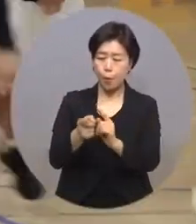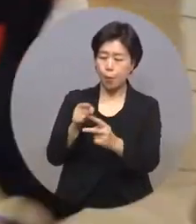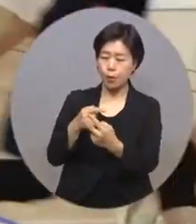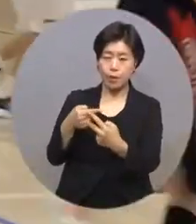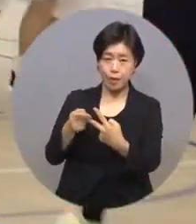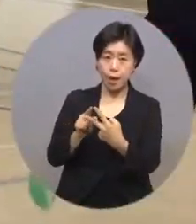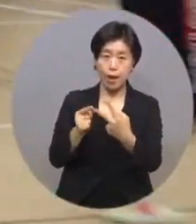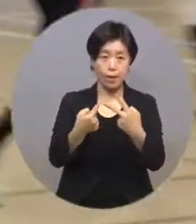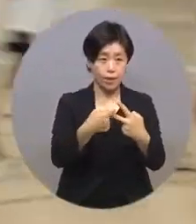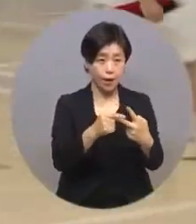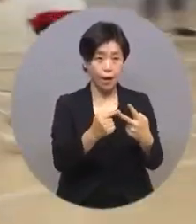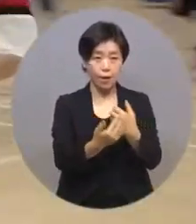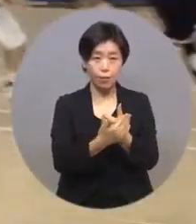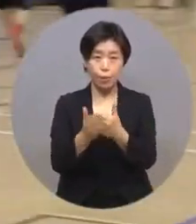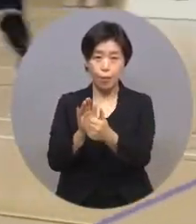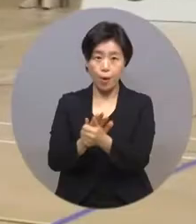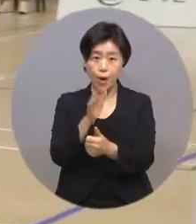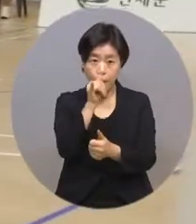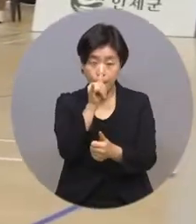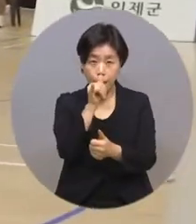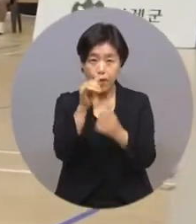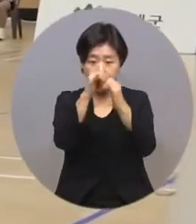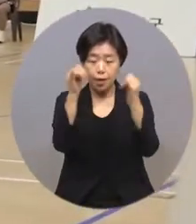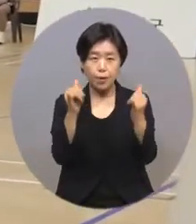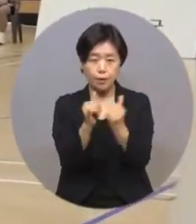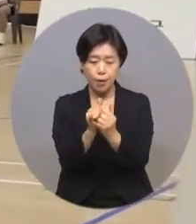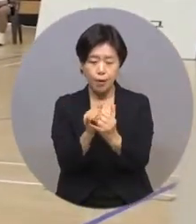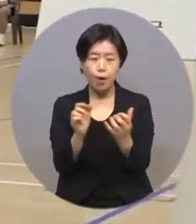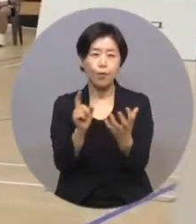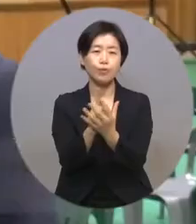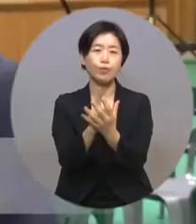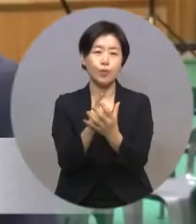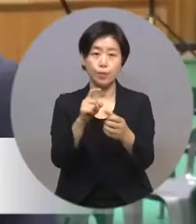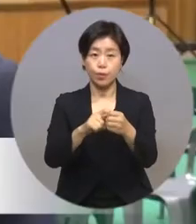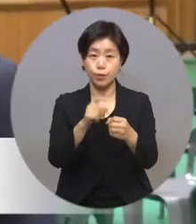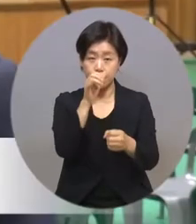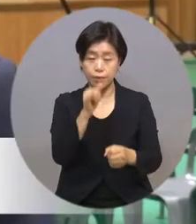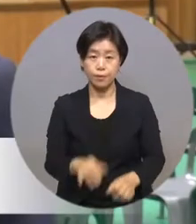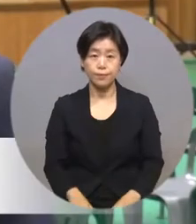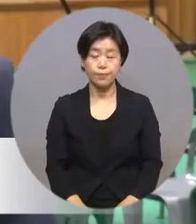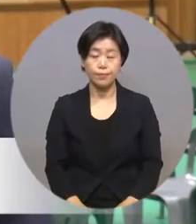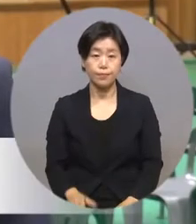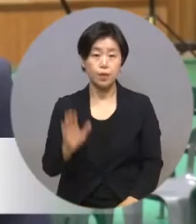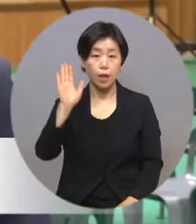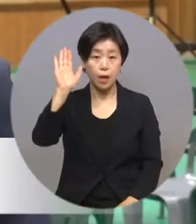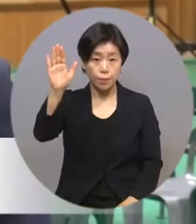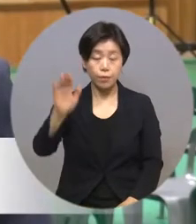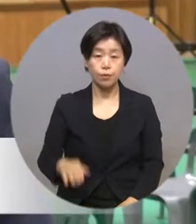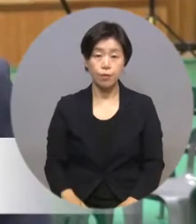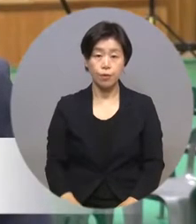발달 장애인의 사회적 포용과 평등 가치의 목적을 두고 개최했습니다. 앞으로도